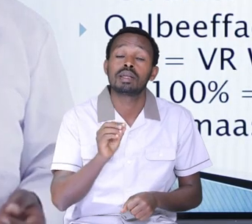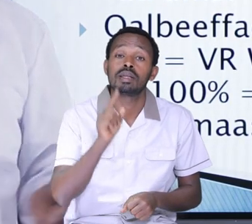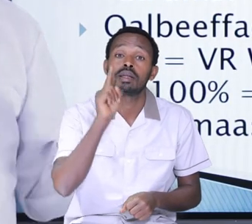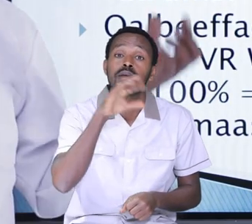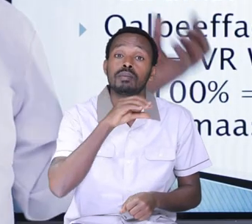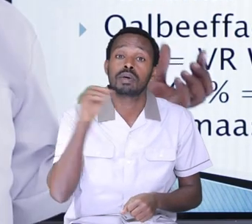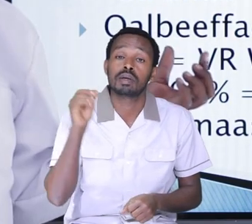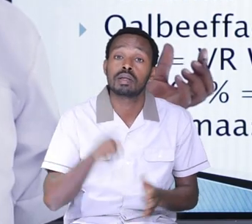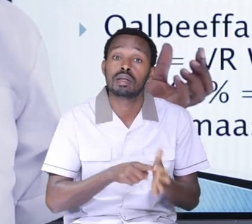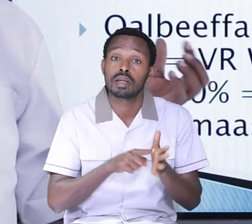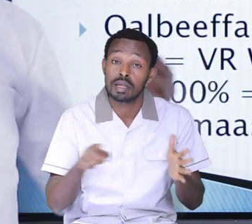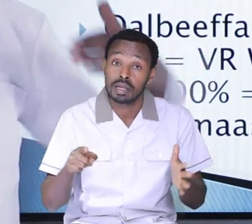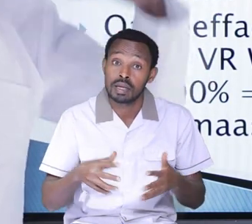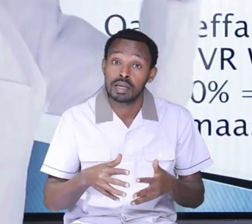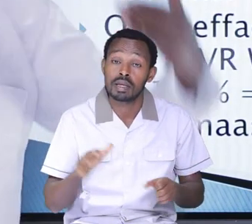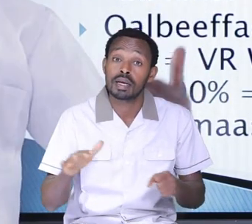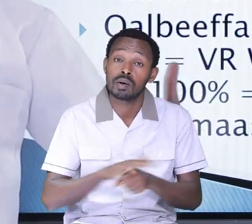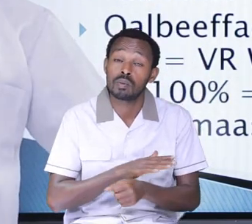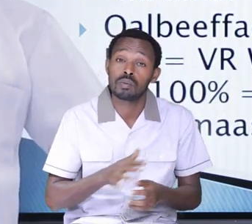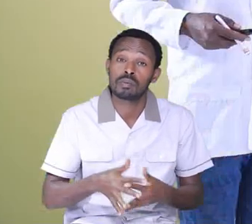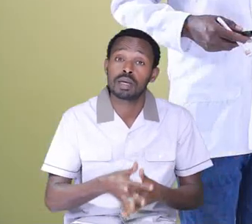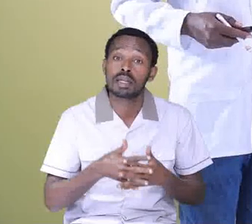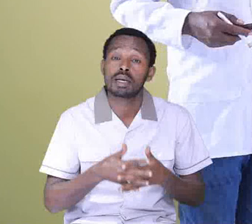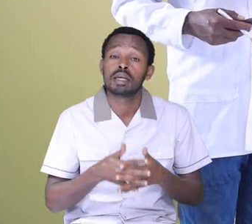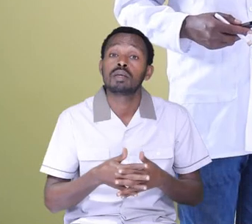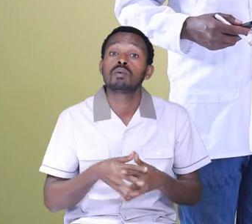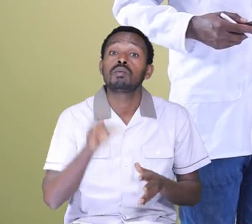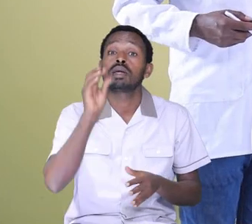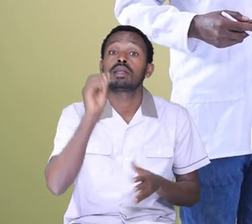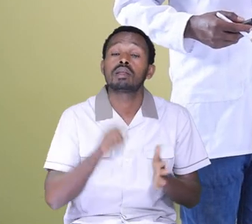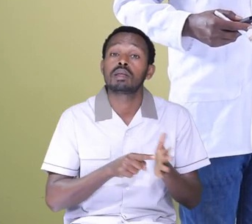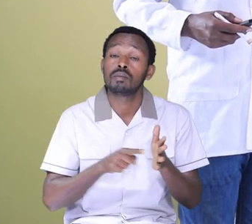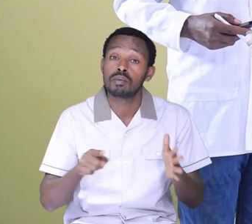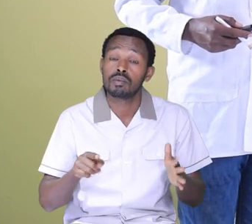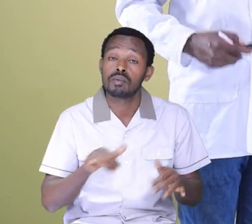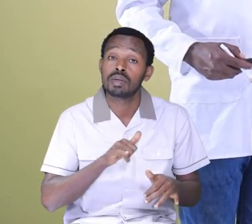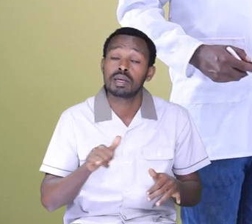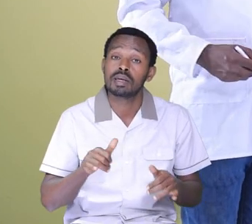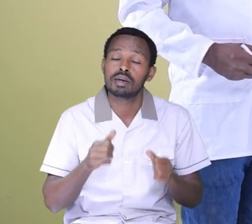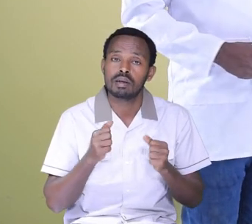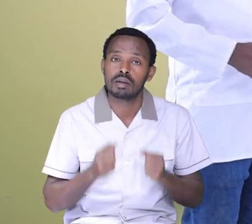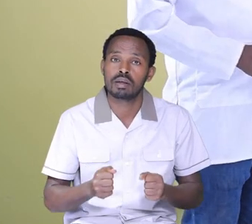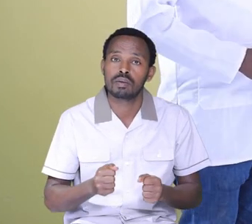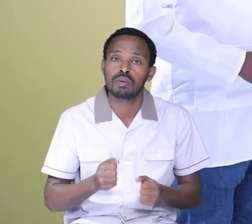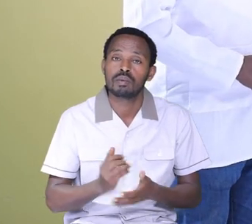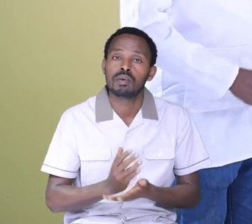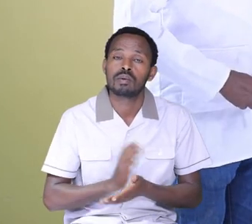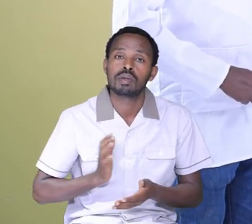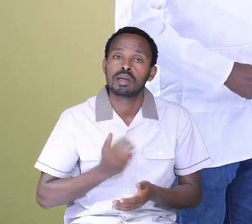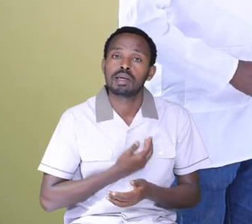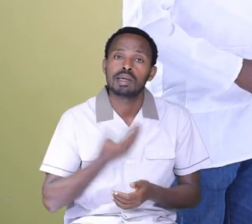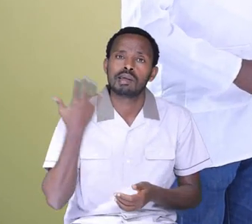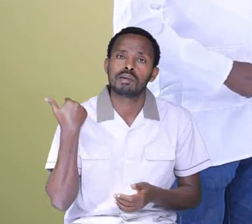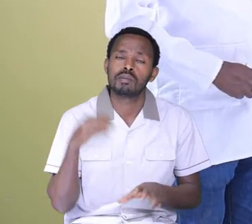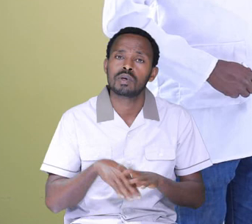ibsu ga'umsi maashinii kanaa parsantiin ibsuu akka dandeenyu barnoota keenya yeroo darbee keessatti ilaalleerra.